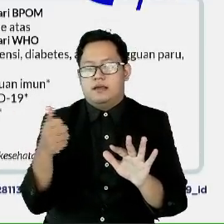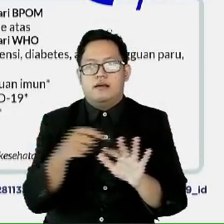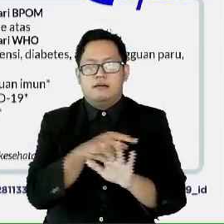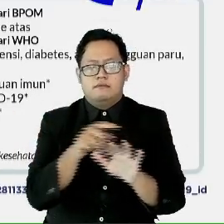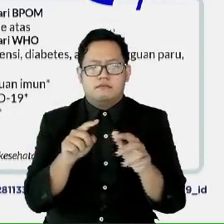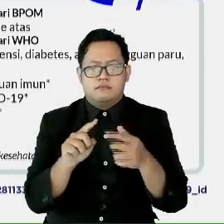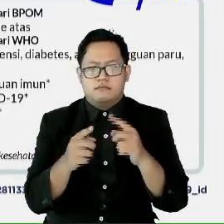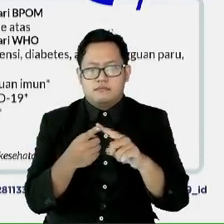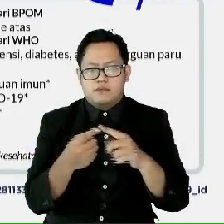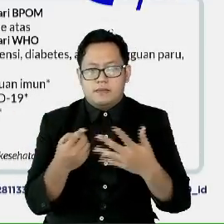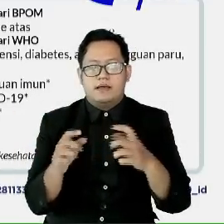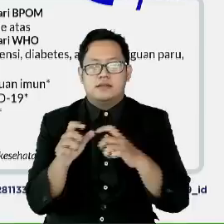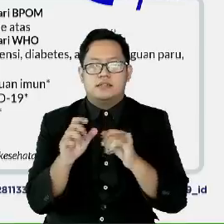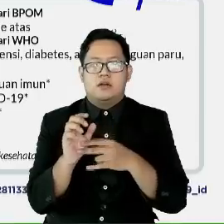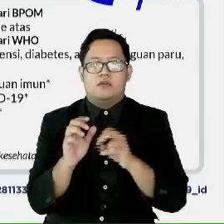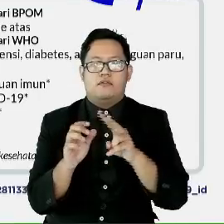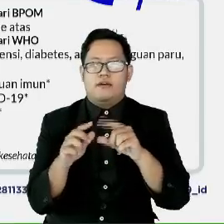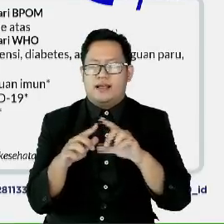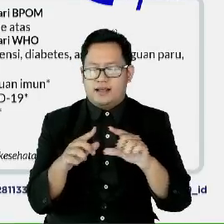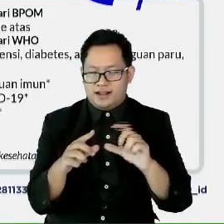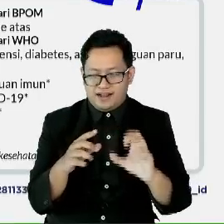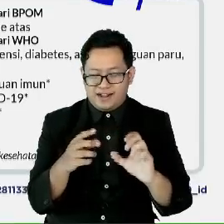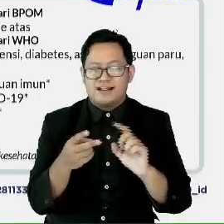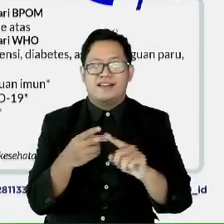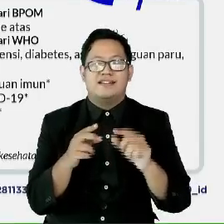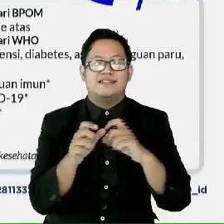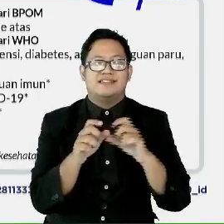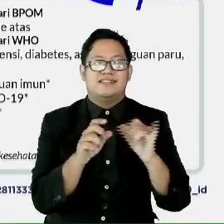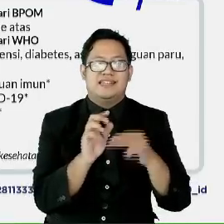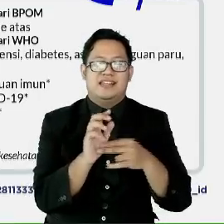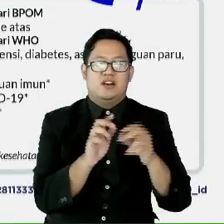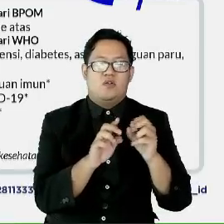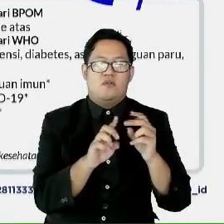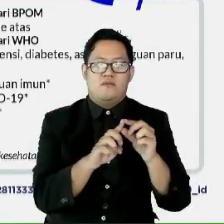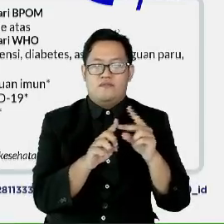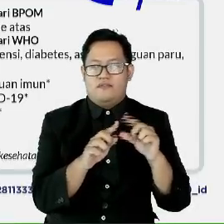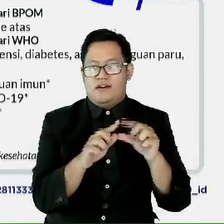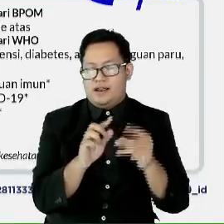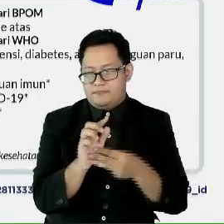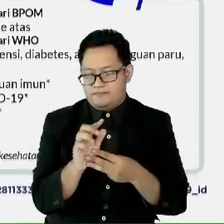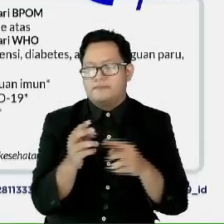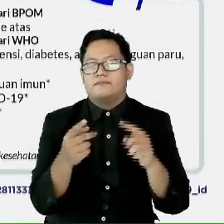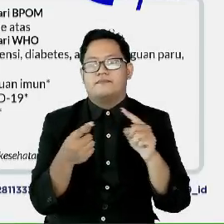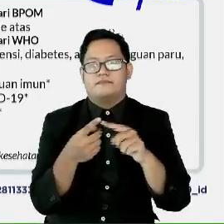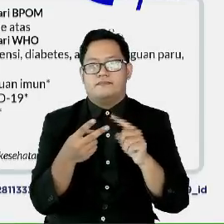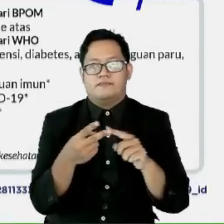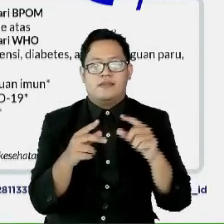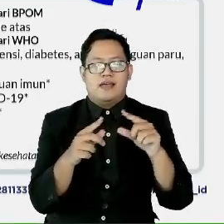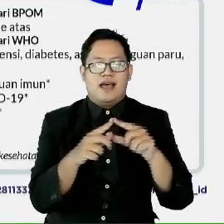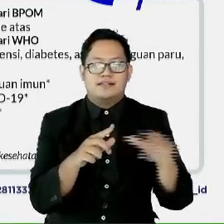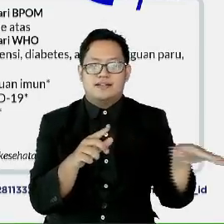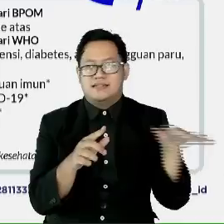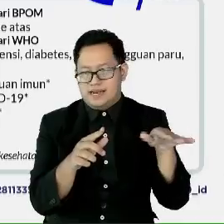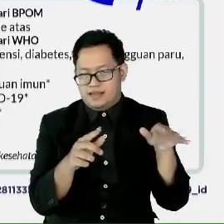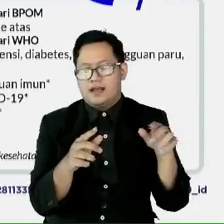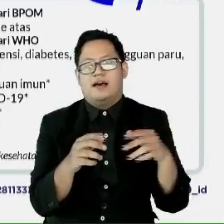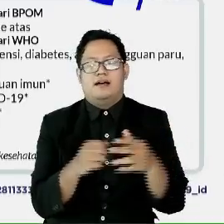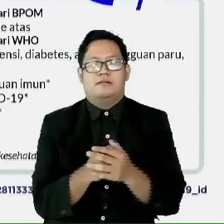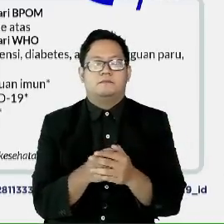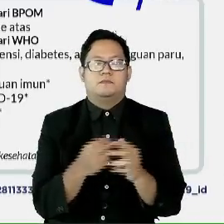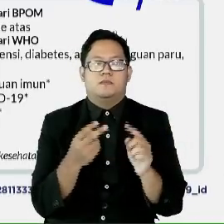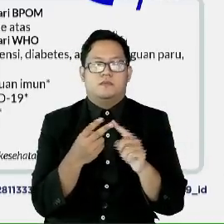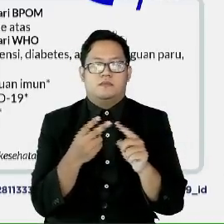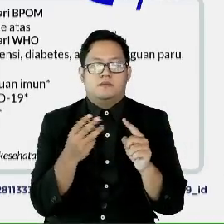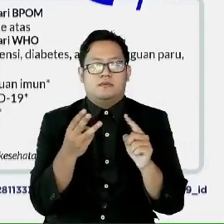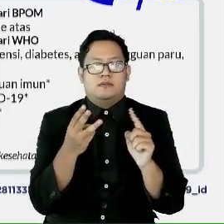yaitu Sinovac dan Sinopharm yang tergolong vaksin inaktif, AstraZeneca yang tergolong vaksin vektor